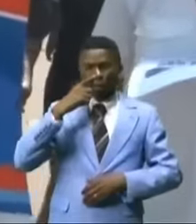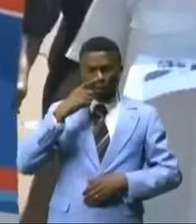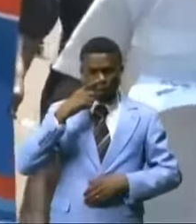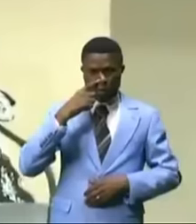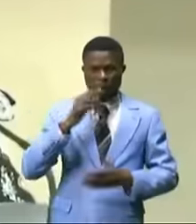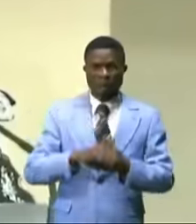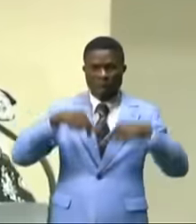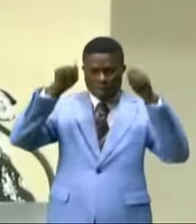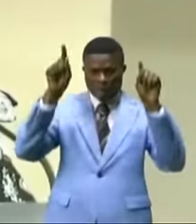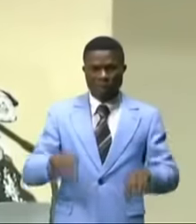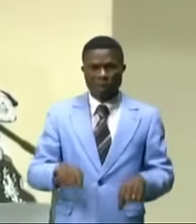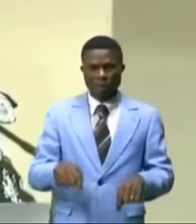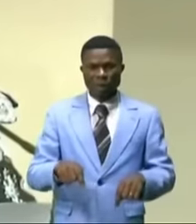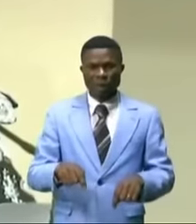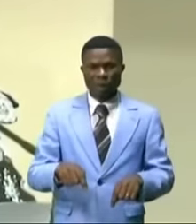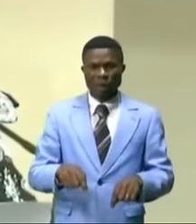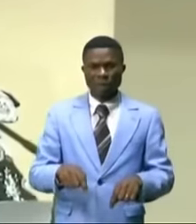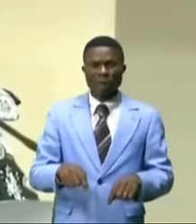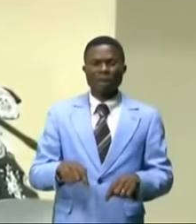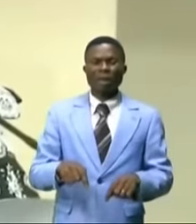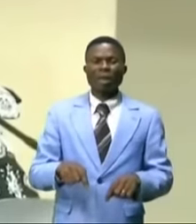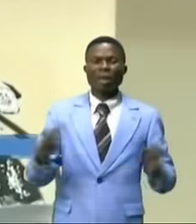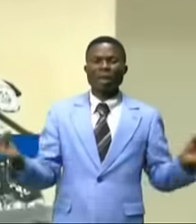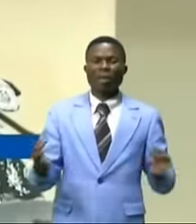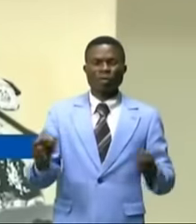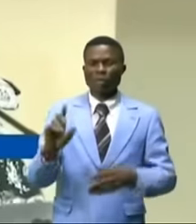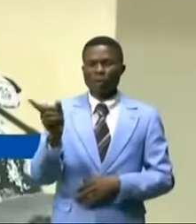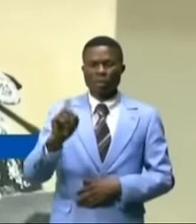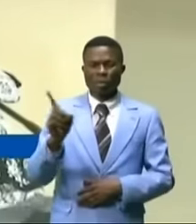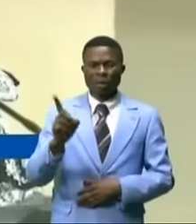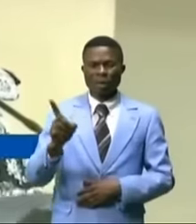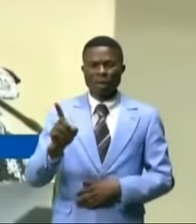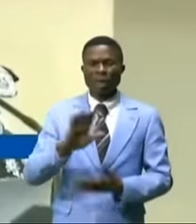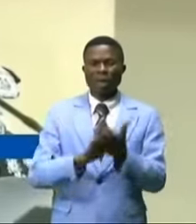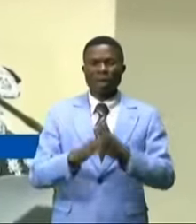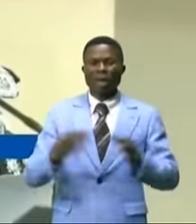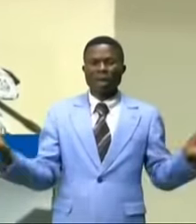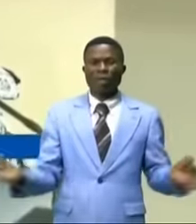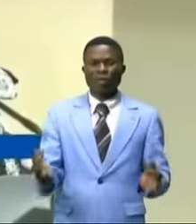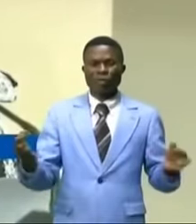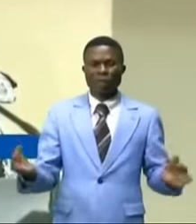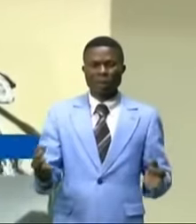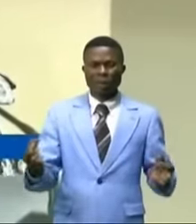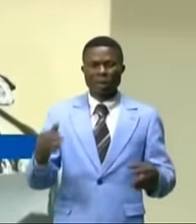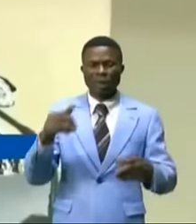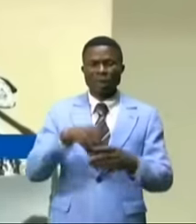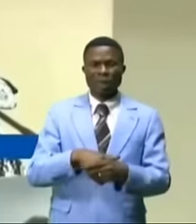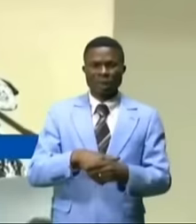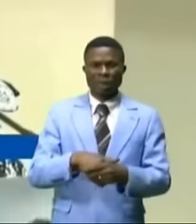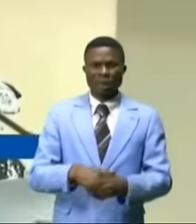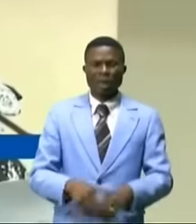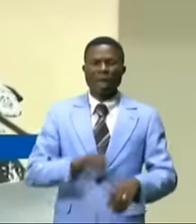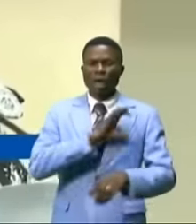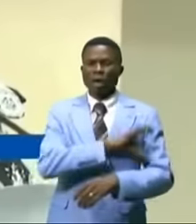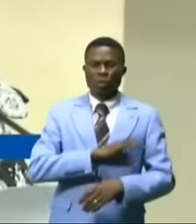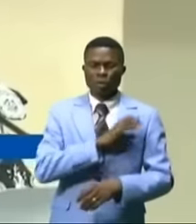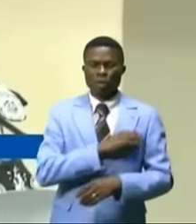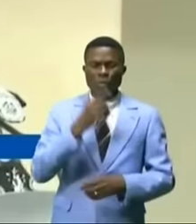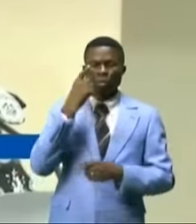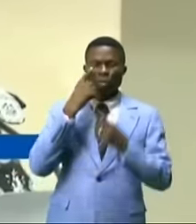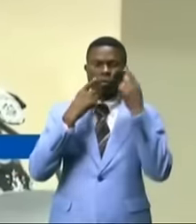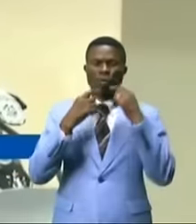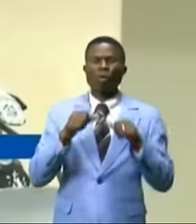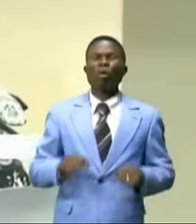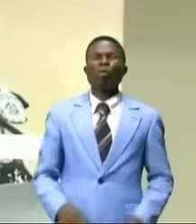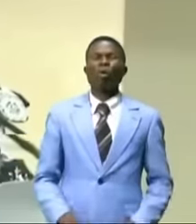Cette année ne sera pas festive, elle sera célébrée dans une attitude de deuil. Pour